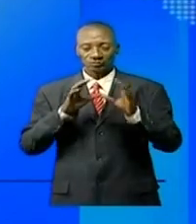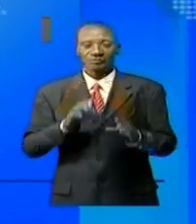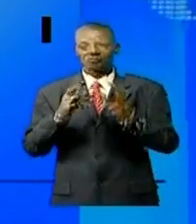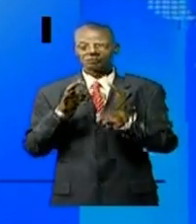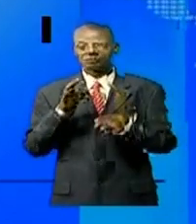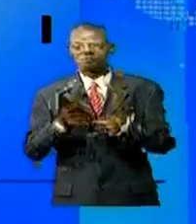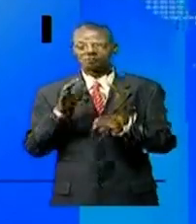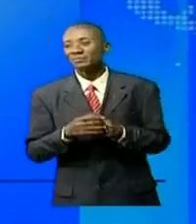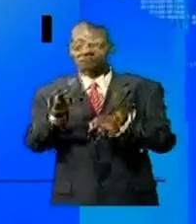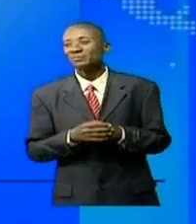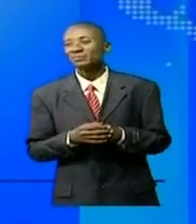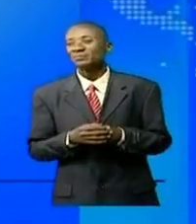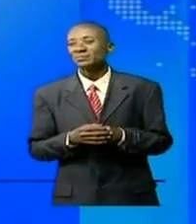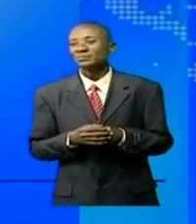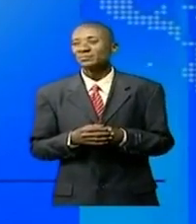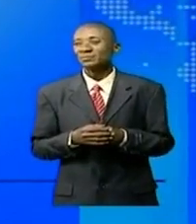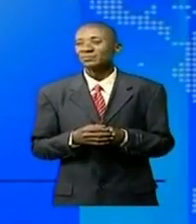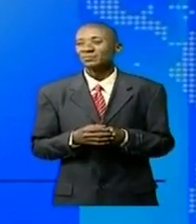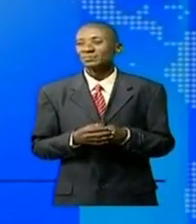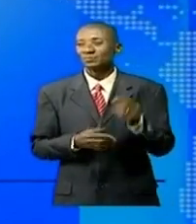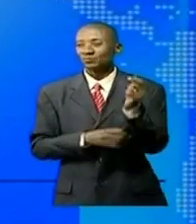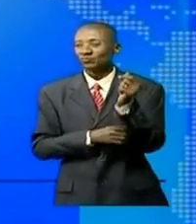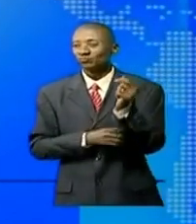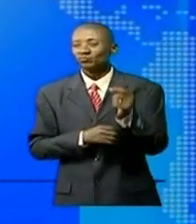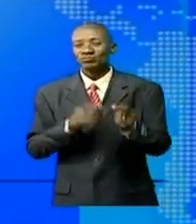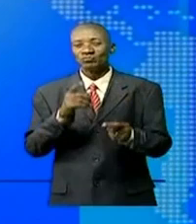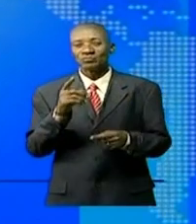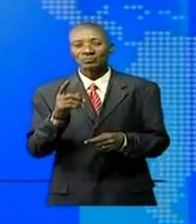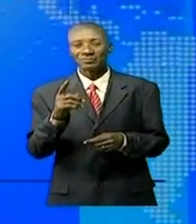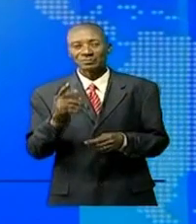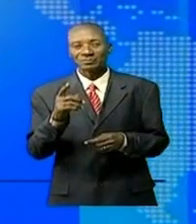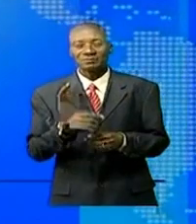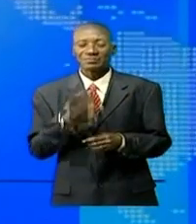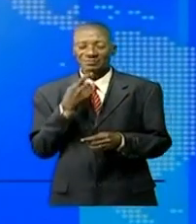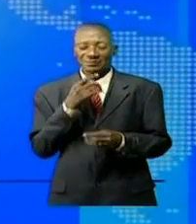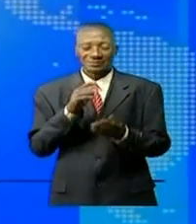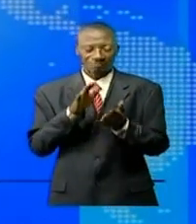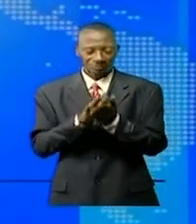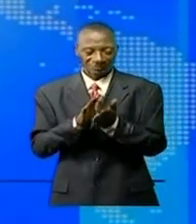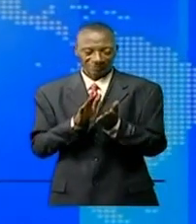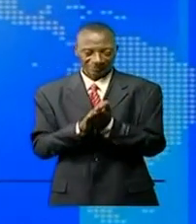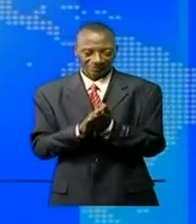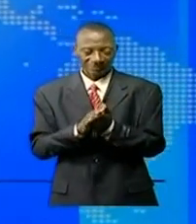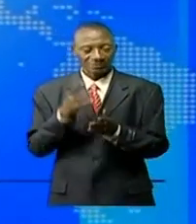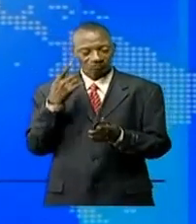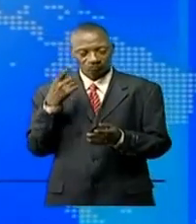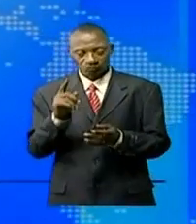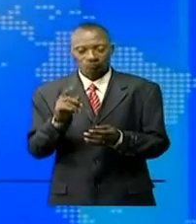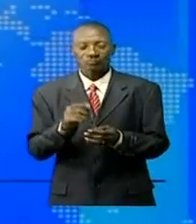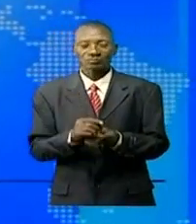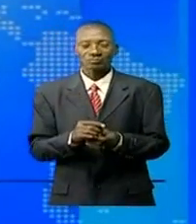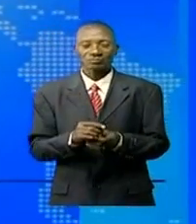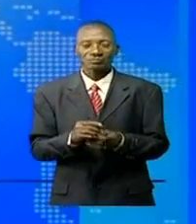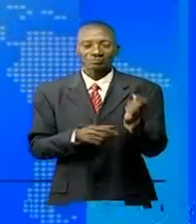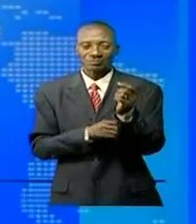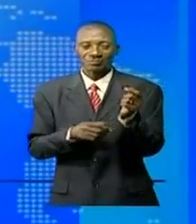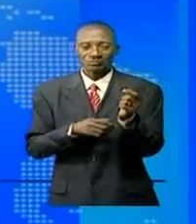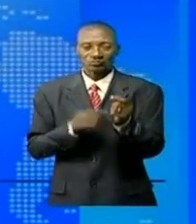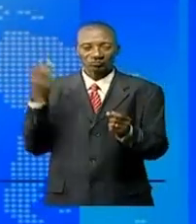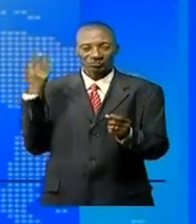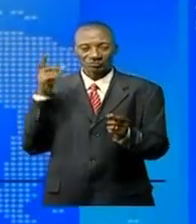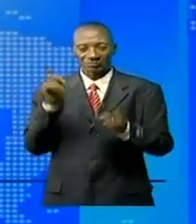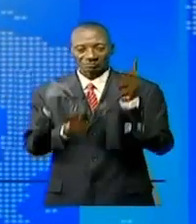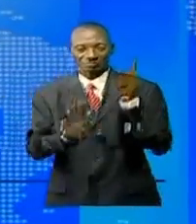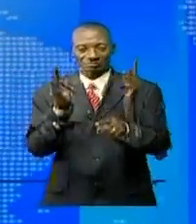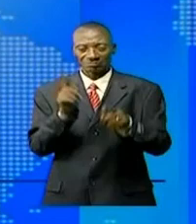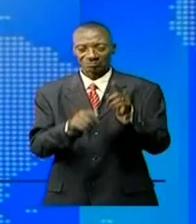Matuiku Basaoula remercie sincèrement toutes les personnes qui m'ont témoigné de près ou de loin de la compassion à l'occasion